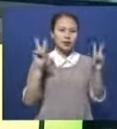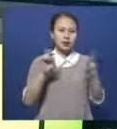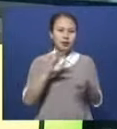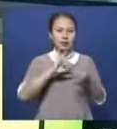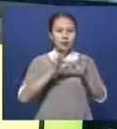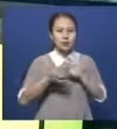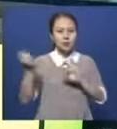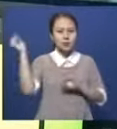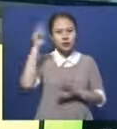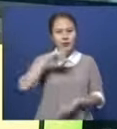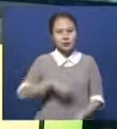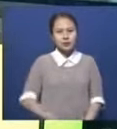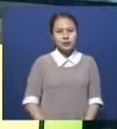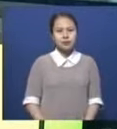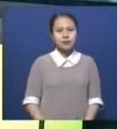Тақырыпты Дана Бақтығали сабақтайды.